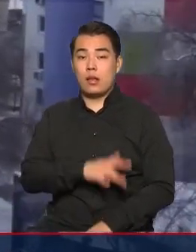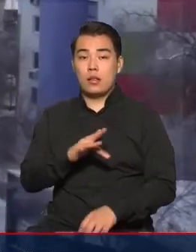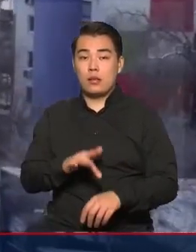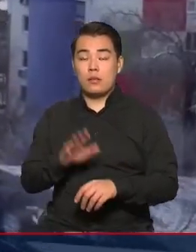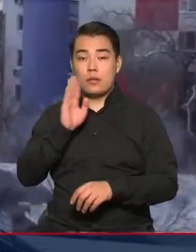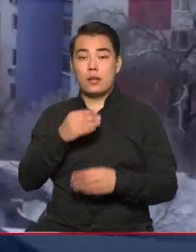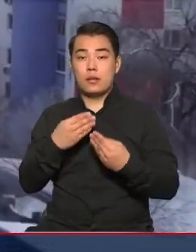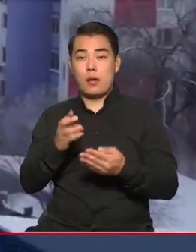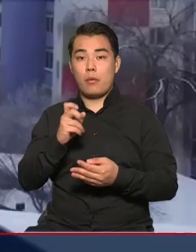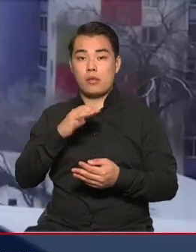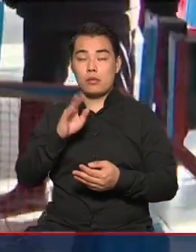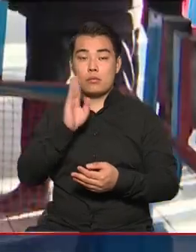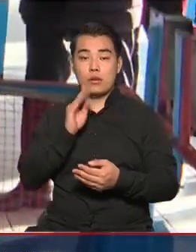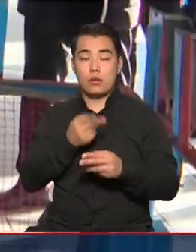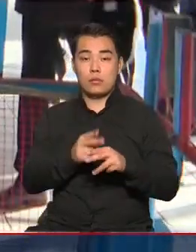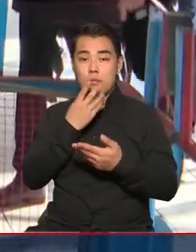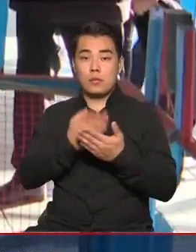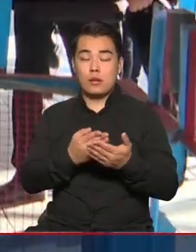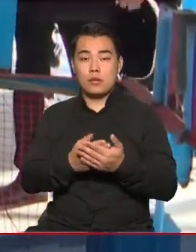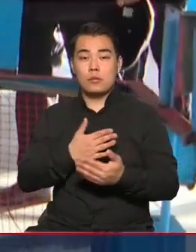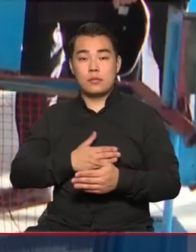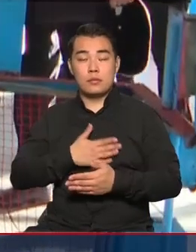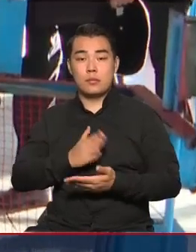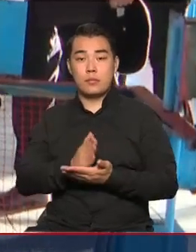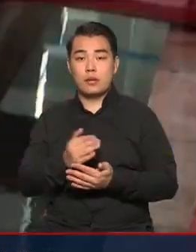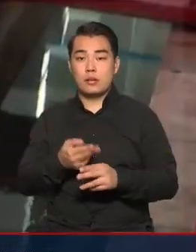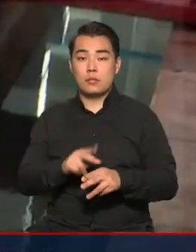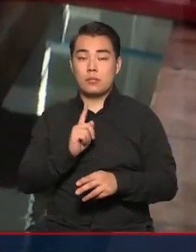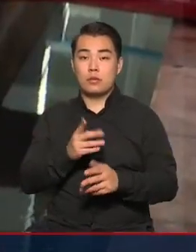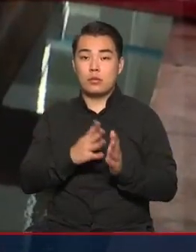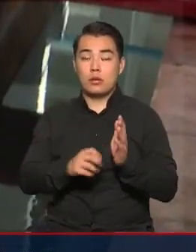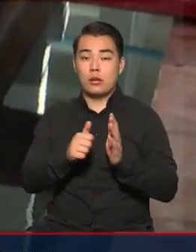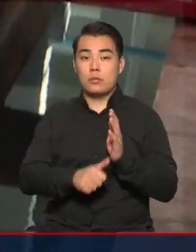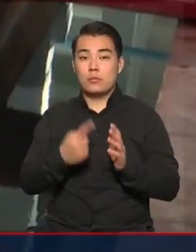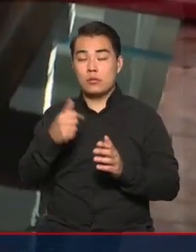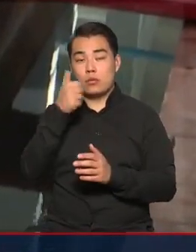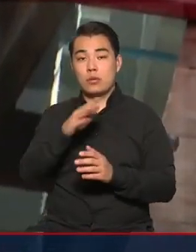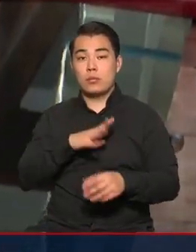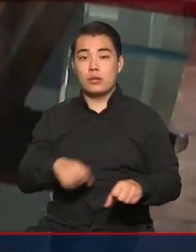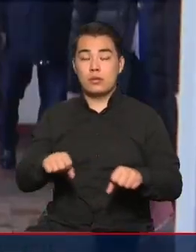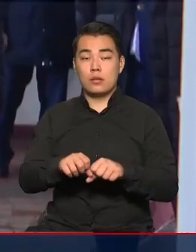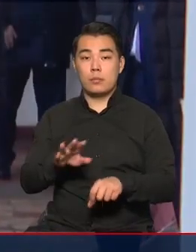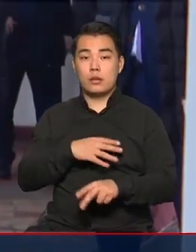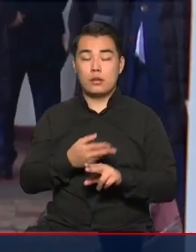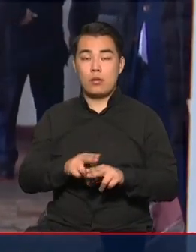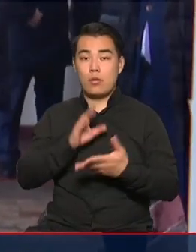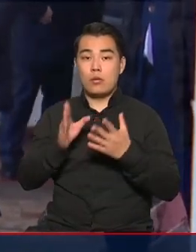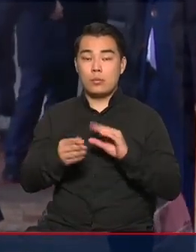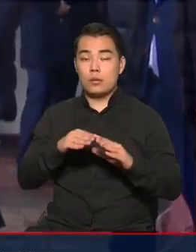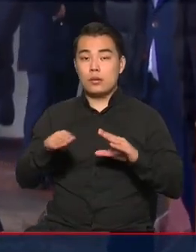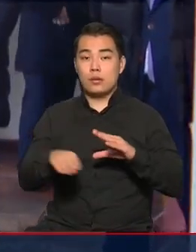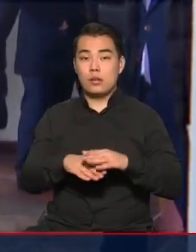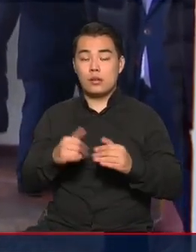су беретін Батыс су арнасы мекемесінің де жағдайы мәз емес. Сонау 1961 жылы іске қосылған. Жайық пен жерасты суларын